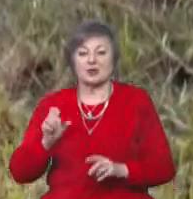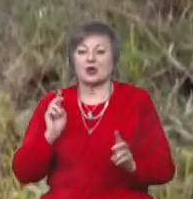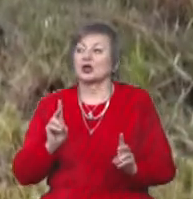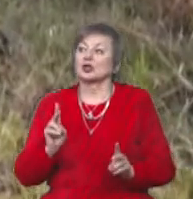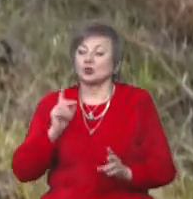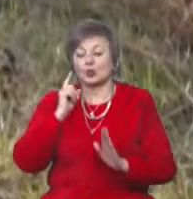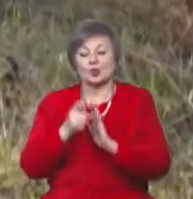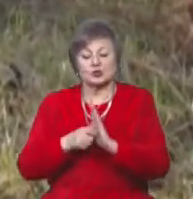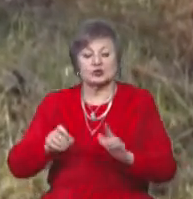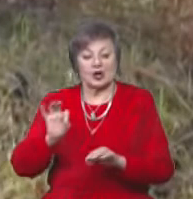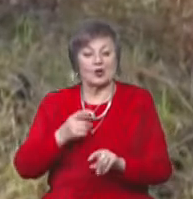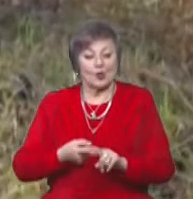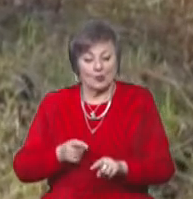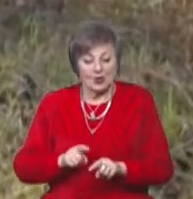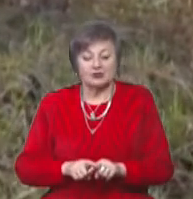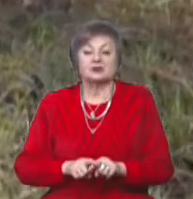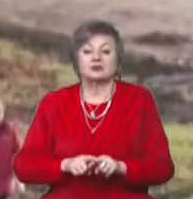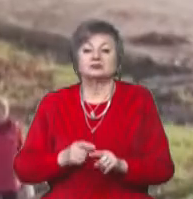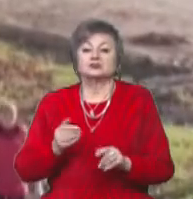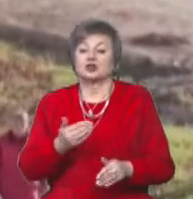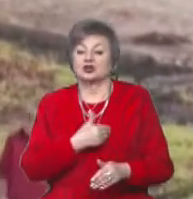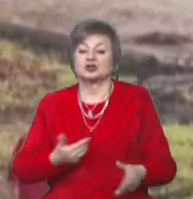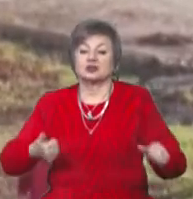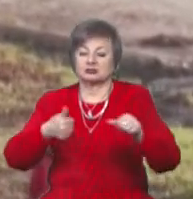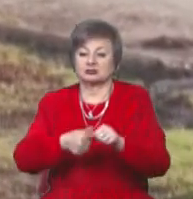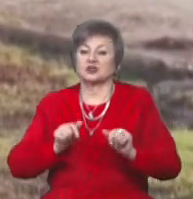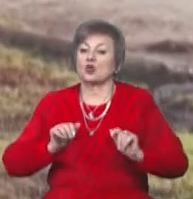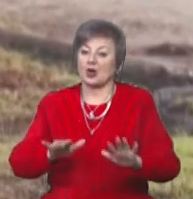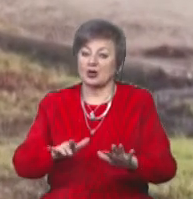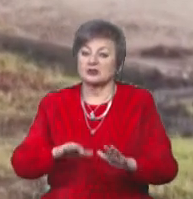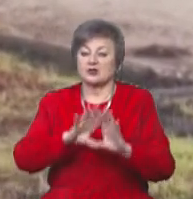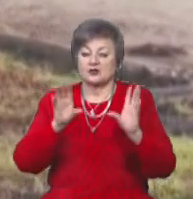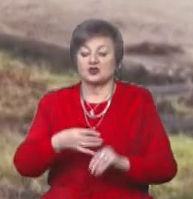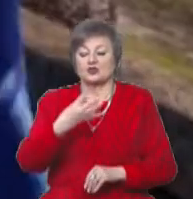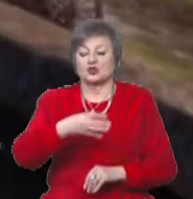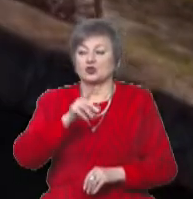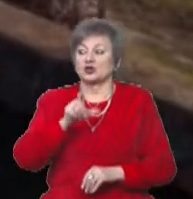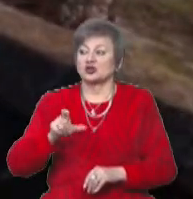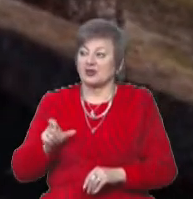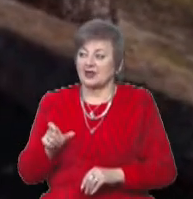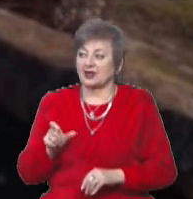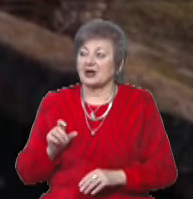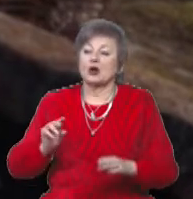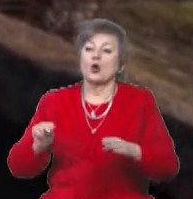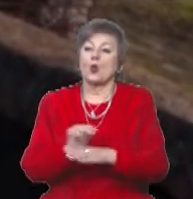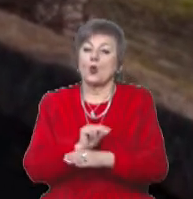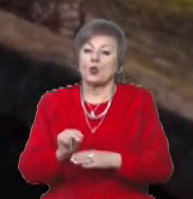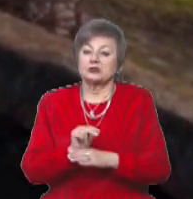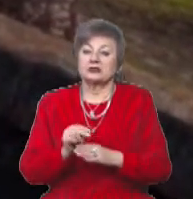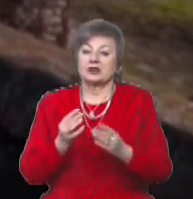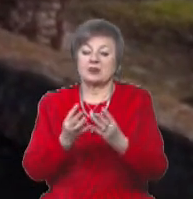дізналися про вчинок землячок і побажали приєднатися до акції. Загалом понад 40 осіб. Відремонтовано